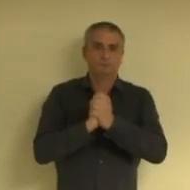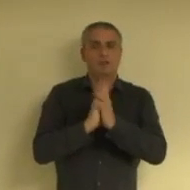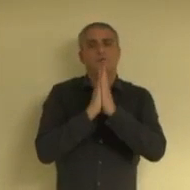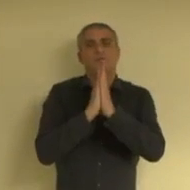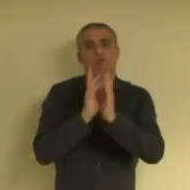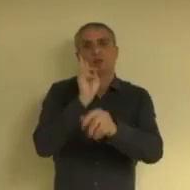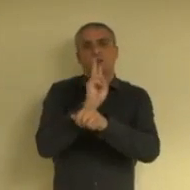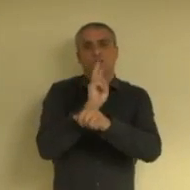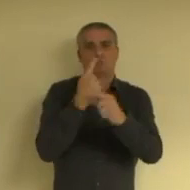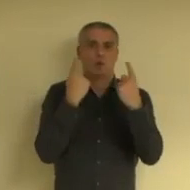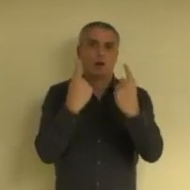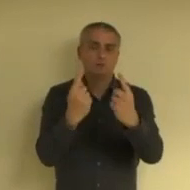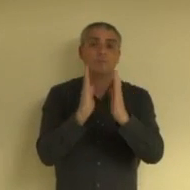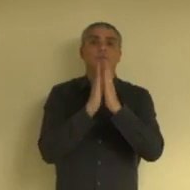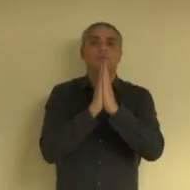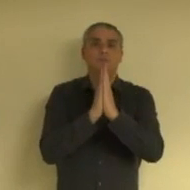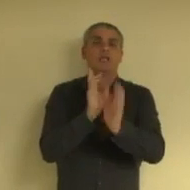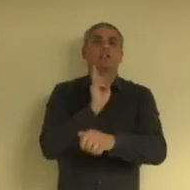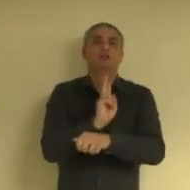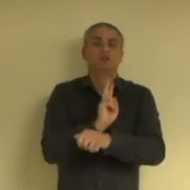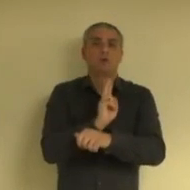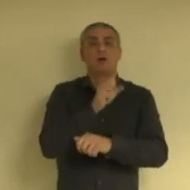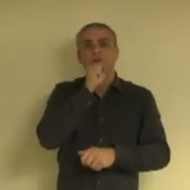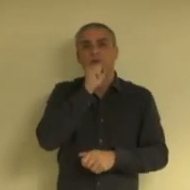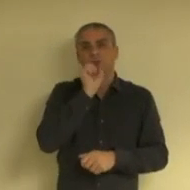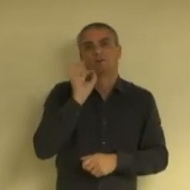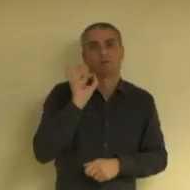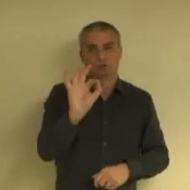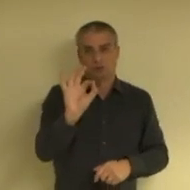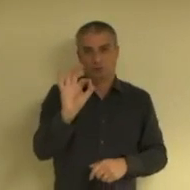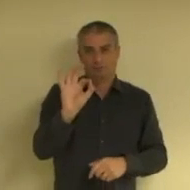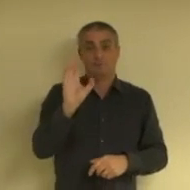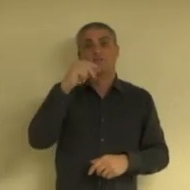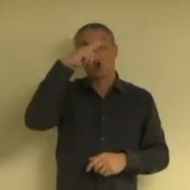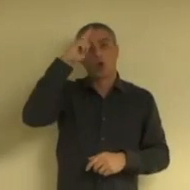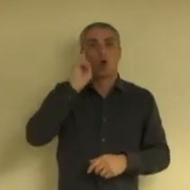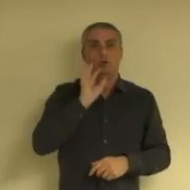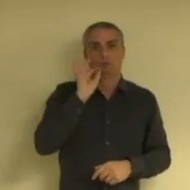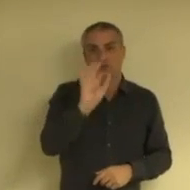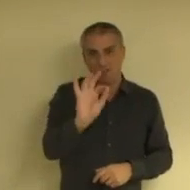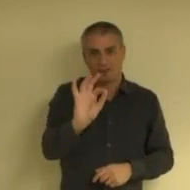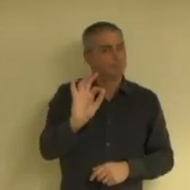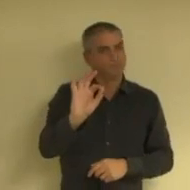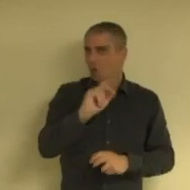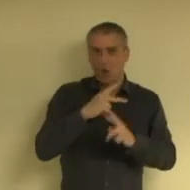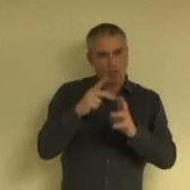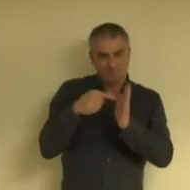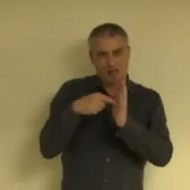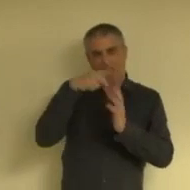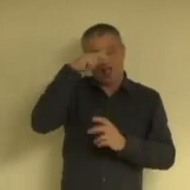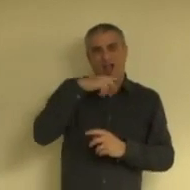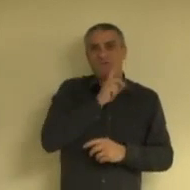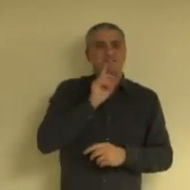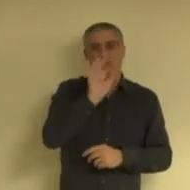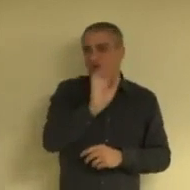על עצמכם. תשמרו על עצמכם, תשמרו על סבא וסבתא שלכם ועל אבא ואמא שלכם, לא רק כי הם אבא